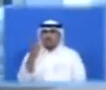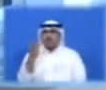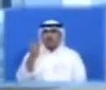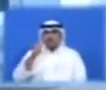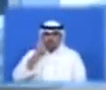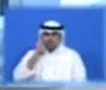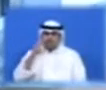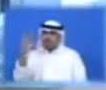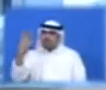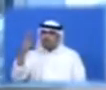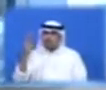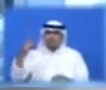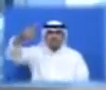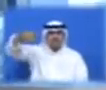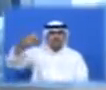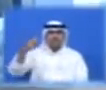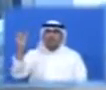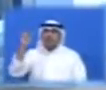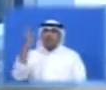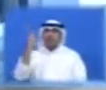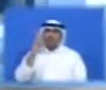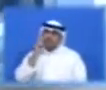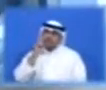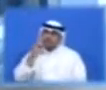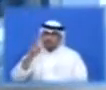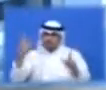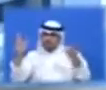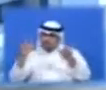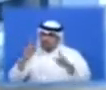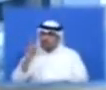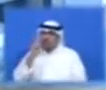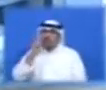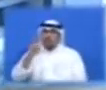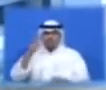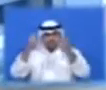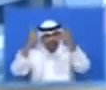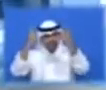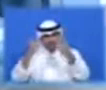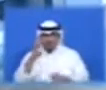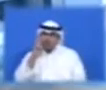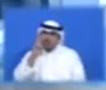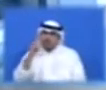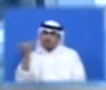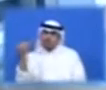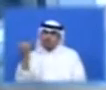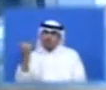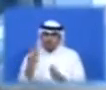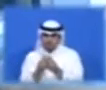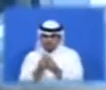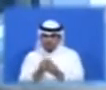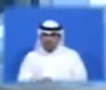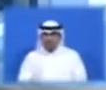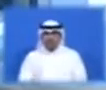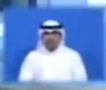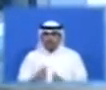فلذلك أطمئن الجميع هناك تغطية راح تكون إن شاء الله تغطية مميزة تم الاستعداد لها